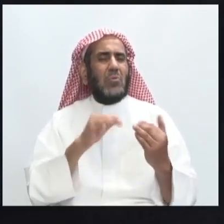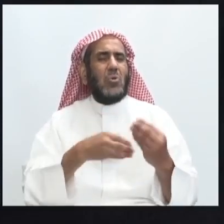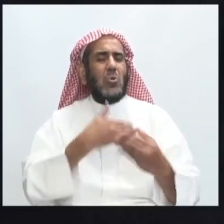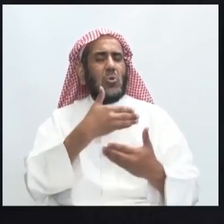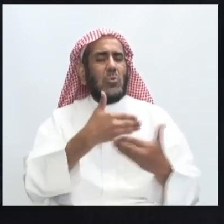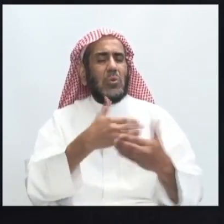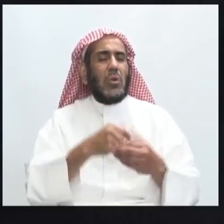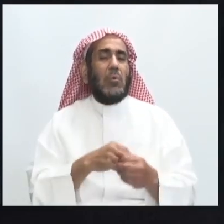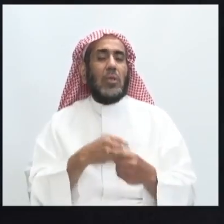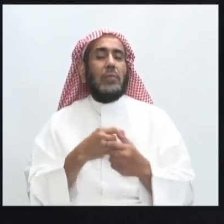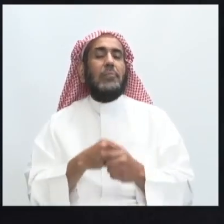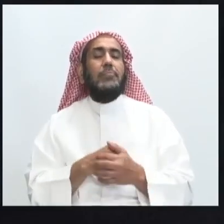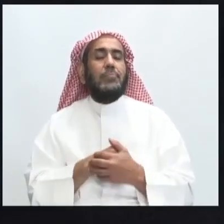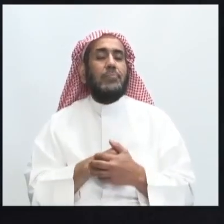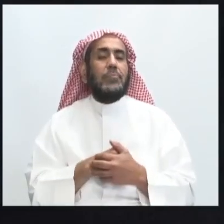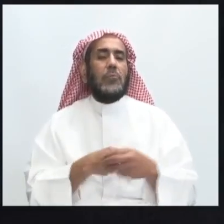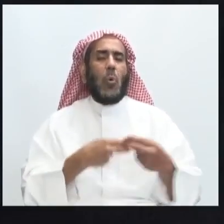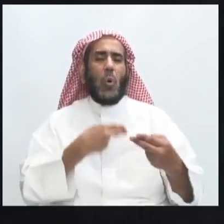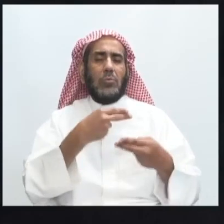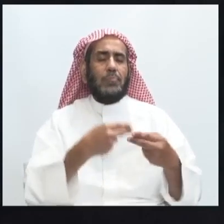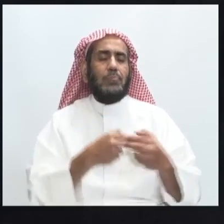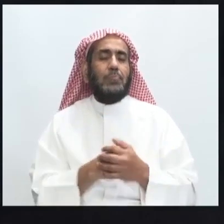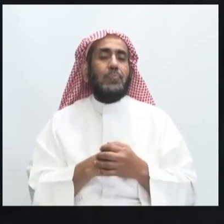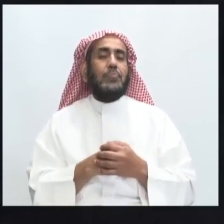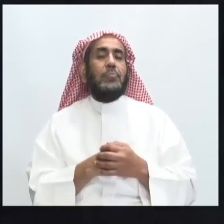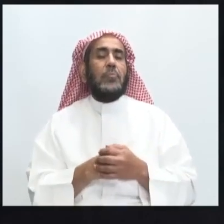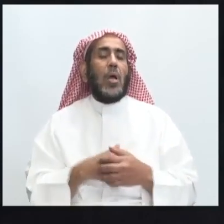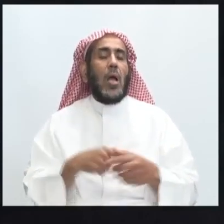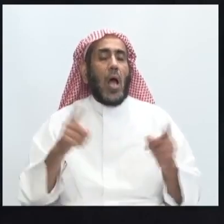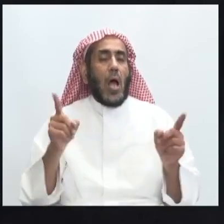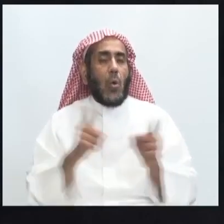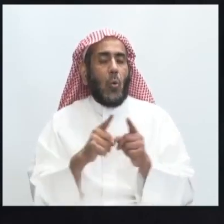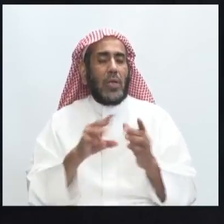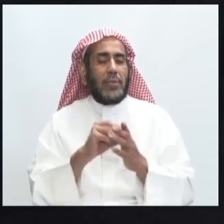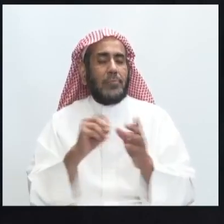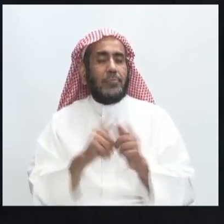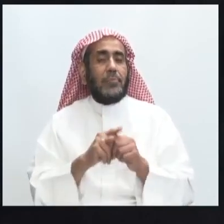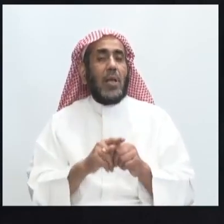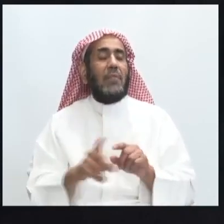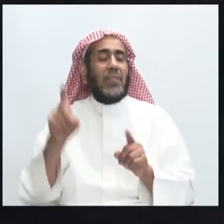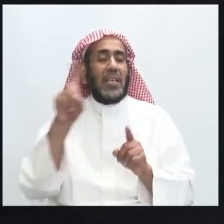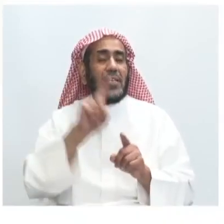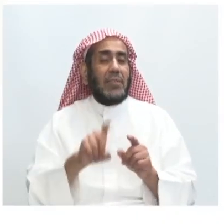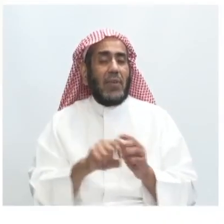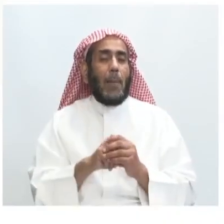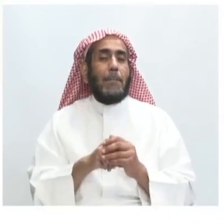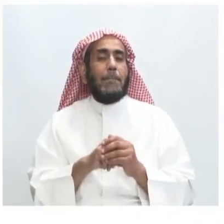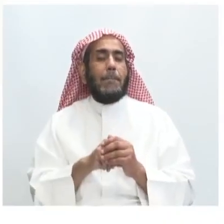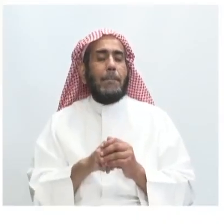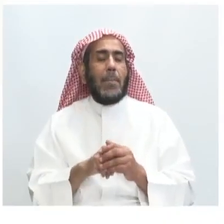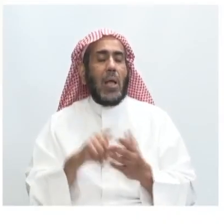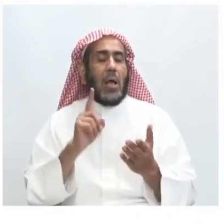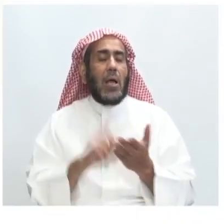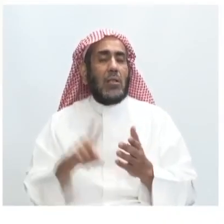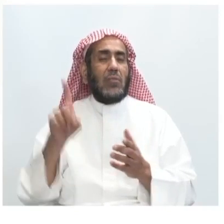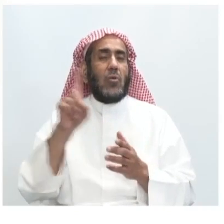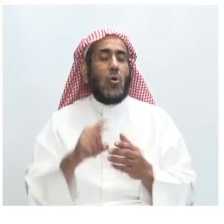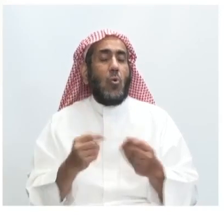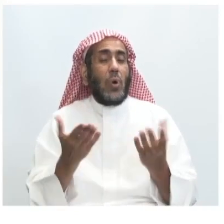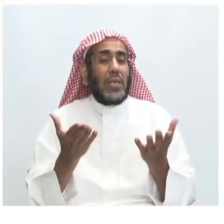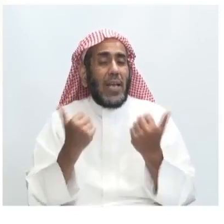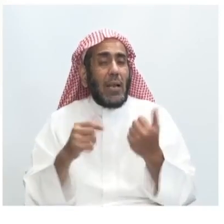يجاذبه اطراف الحديث الخلاصه في الاستفهام ان الاستفهام هو